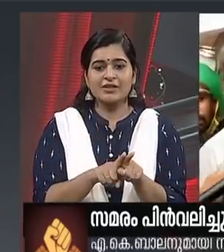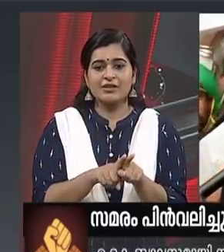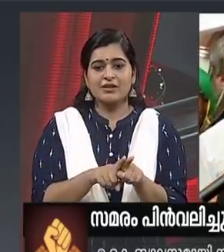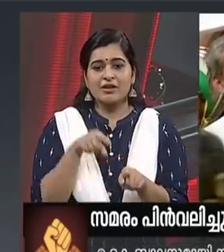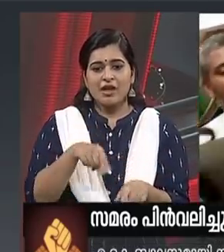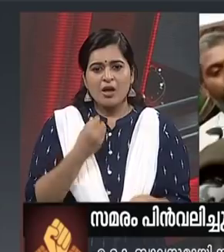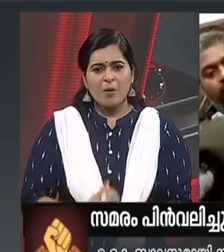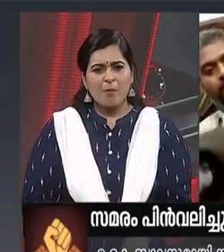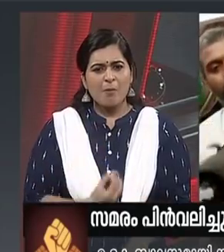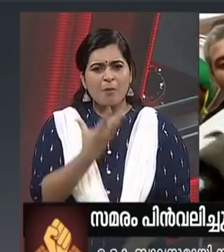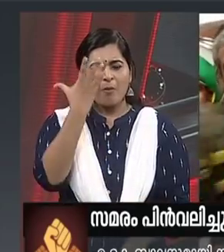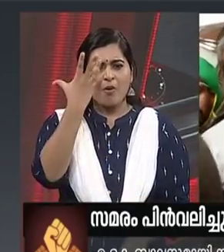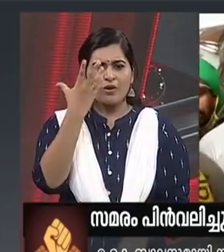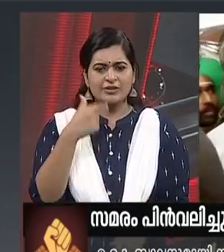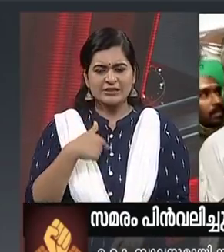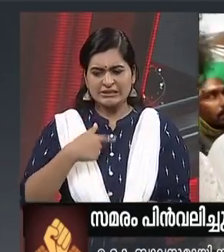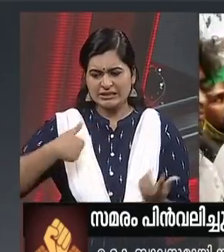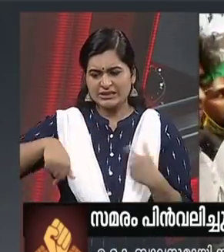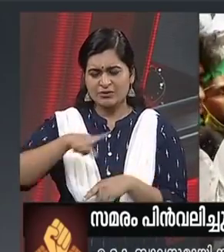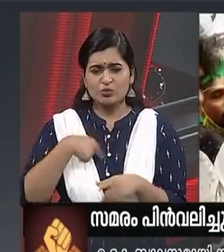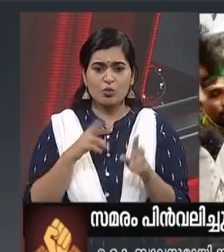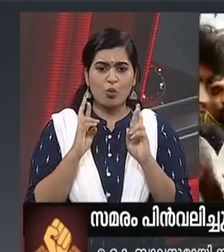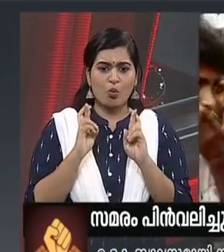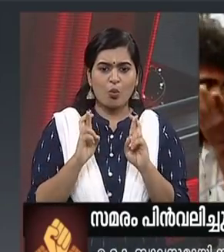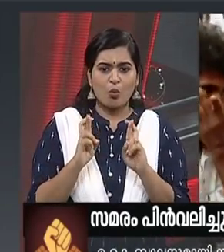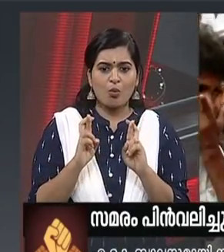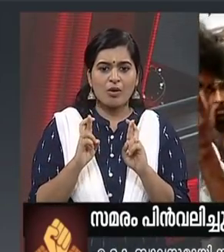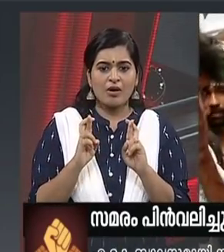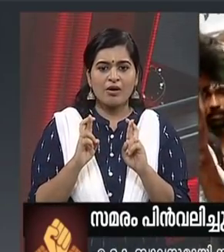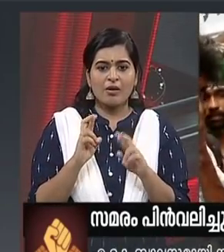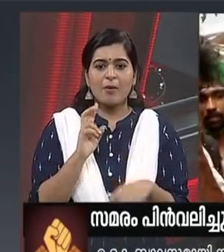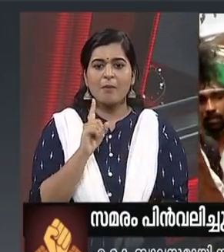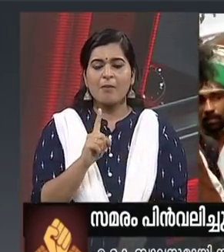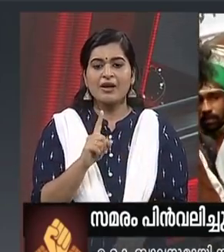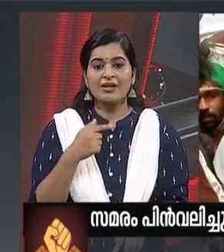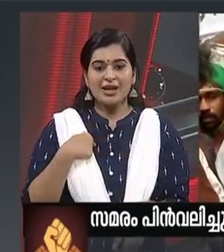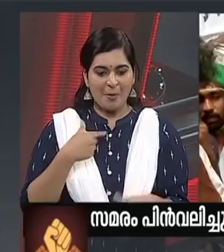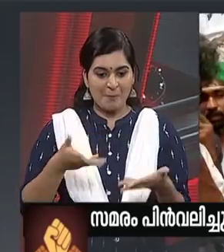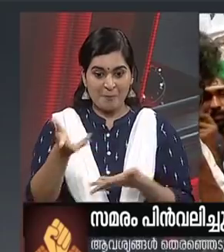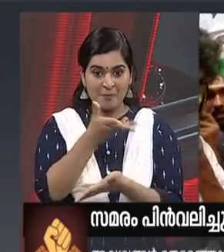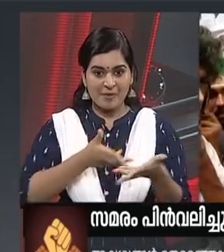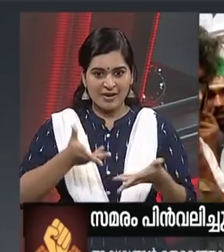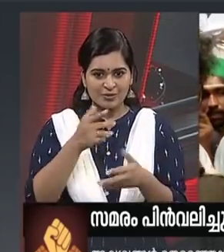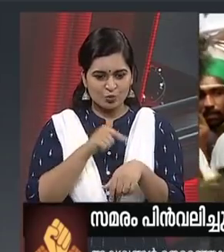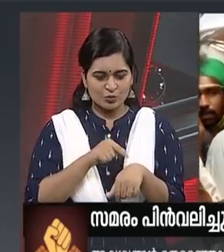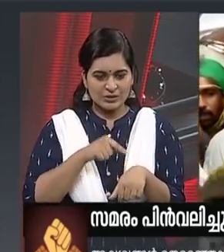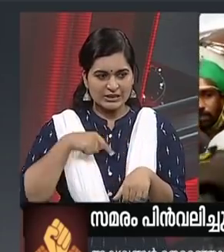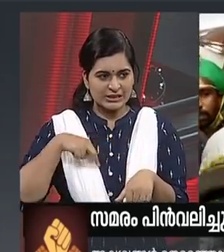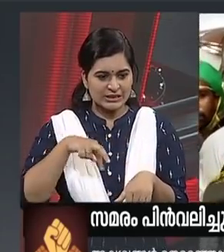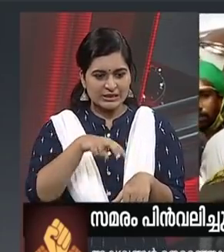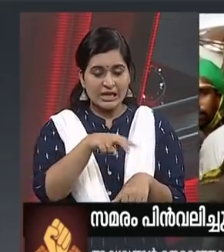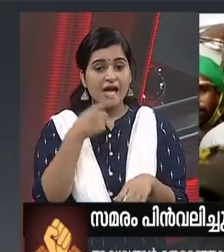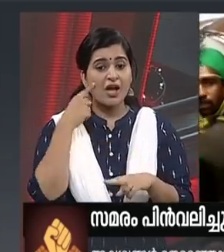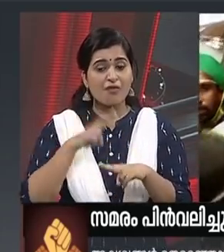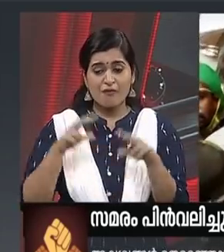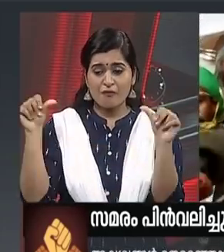മുതൽ തന്നെ വളരെ പോസിറ്റീവായിട്ട് തന്നെയാണ് നമ്മൾ ആഗ്രഹിച്ചിരുന്നത്. പക്ഷെ എന്നാലും ആ പടി കടന്നു പോകുമ്പോൾ ഭയങ്കര ടെൻഷനായിരുന്നു. കാരണം ഈ ഒരു ചർച്ചയും കൂടിയും